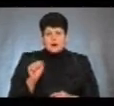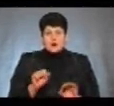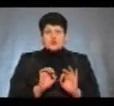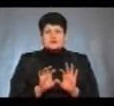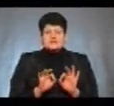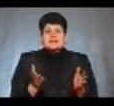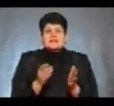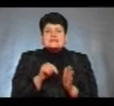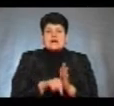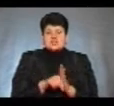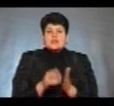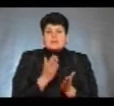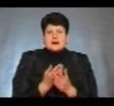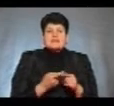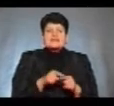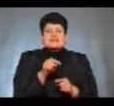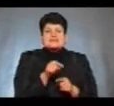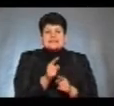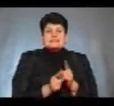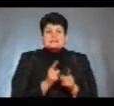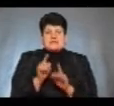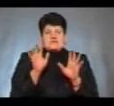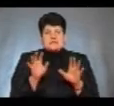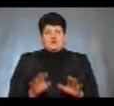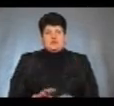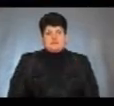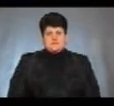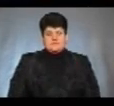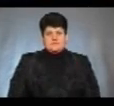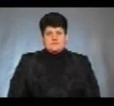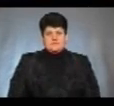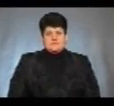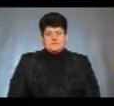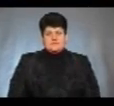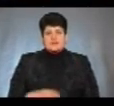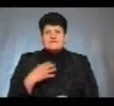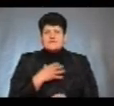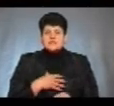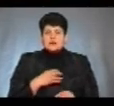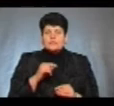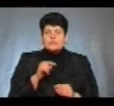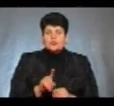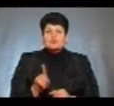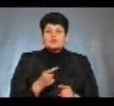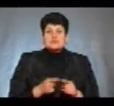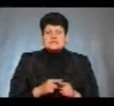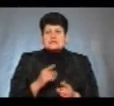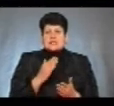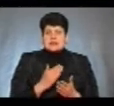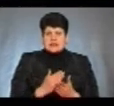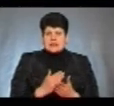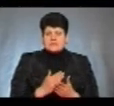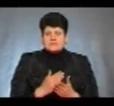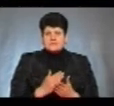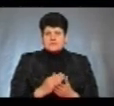розповів, яке значення для нього мають ці зміни до законодавства. Важливо давно, тому що це є